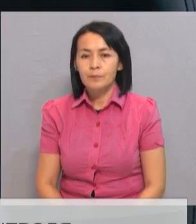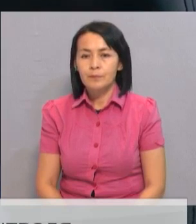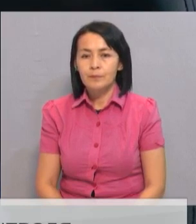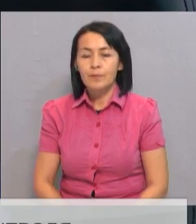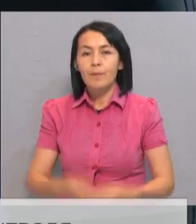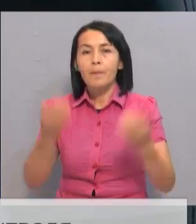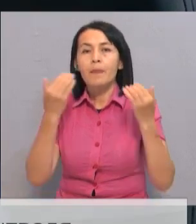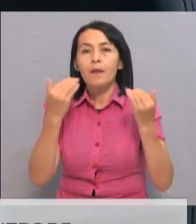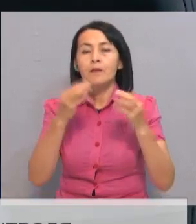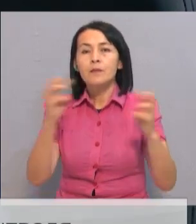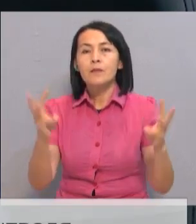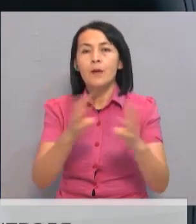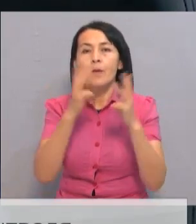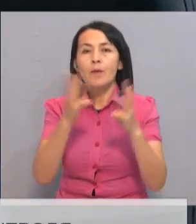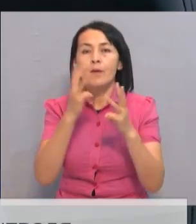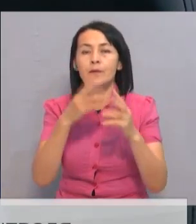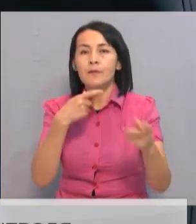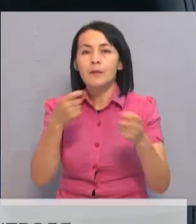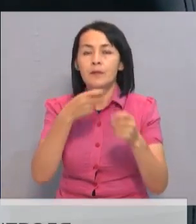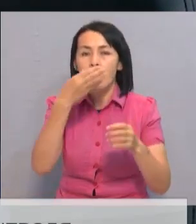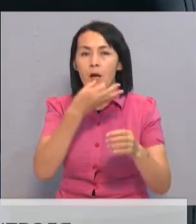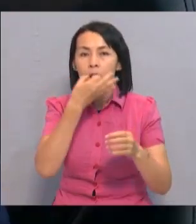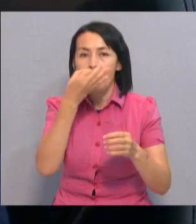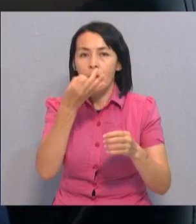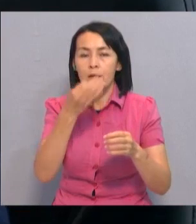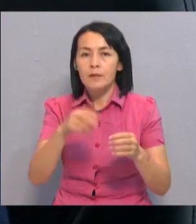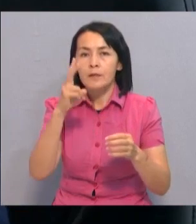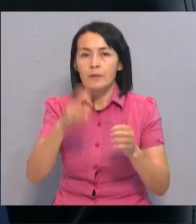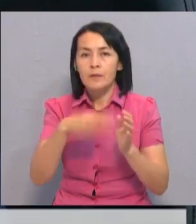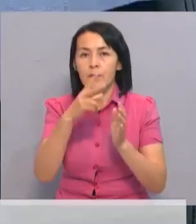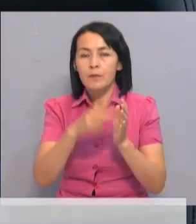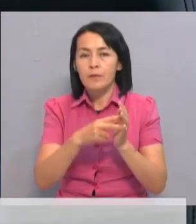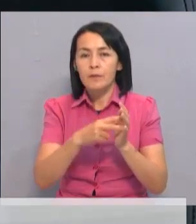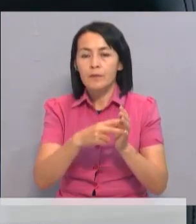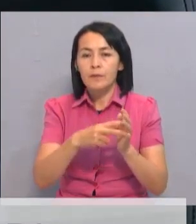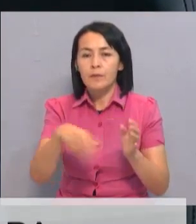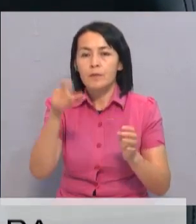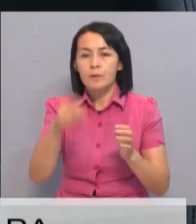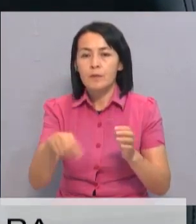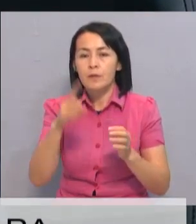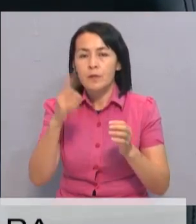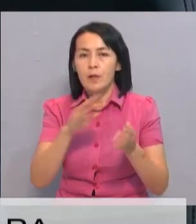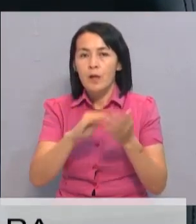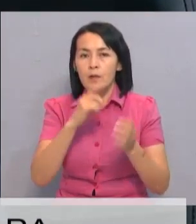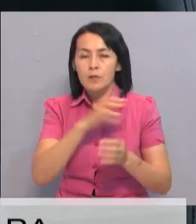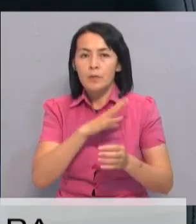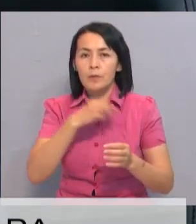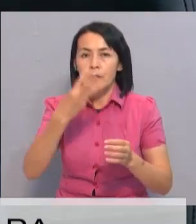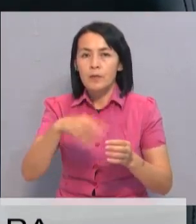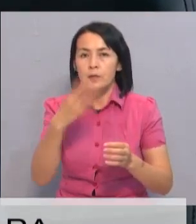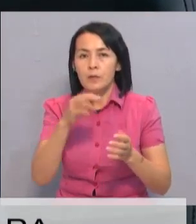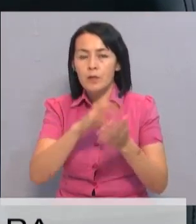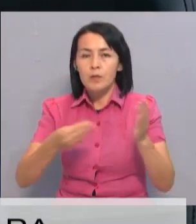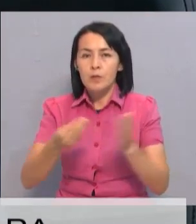По произошедшим пожарам и возгораниям к административной ответственности привлечено 208 лиц, из них 174 предупреждения, 34